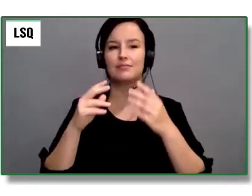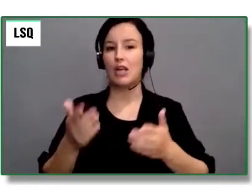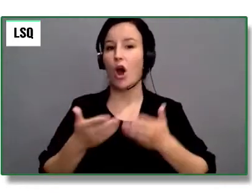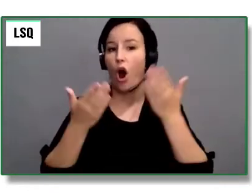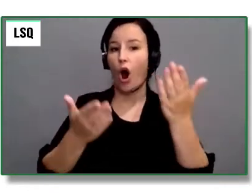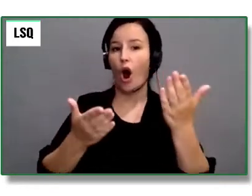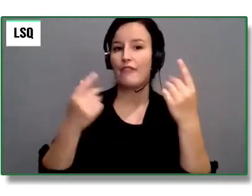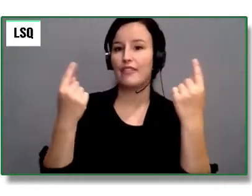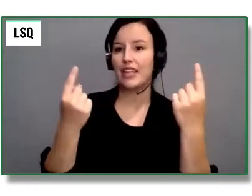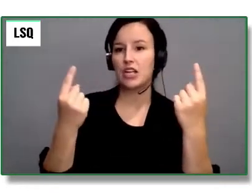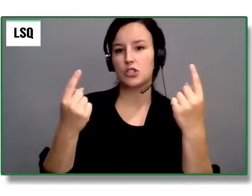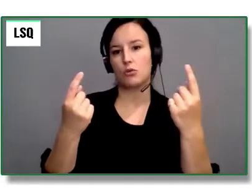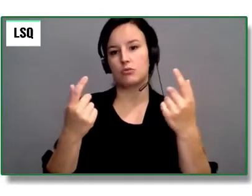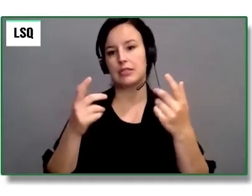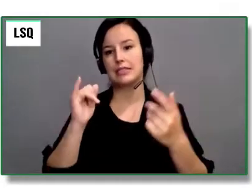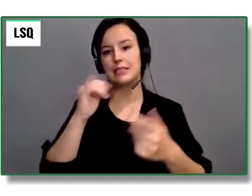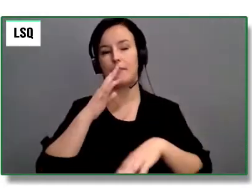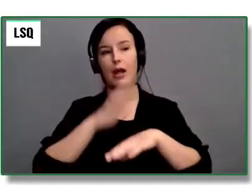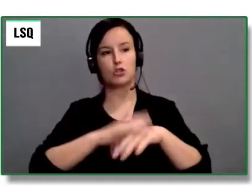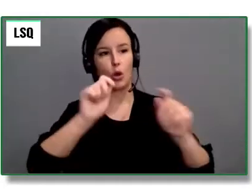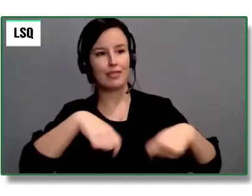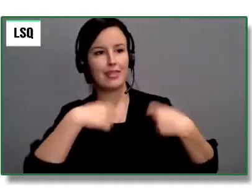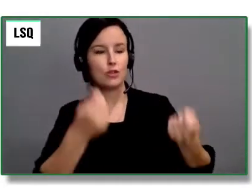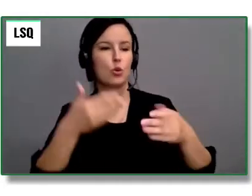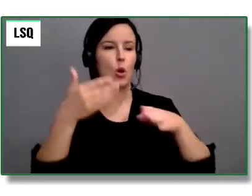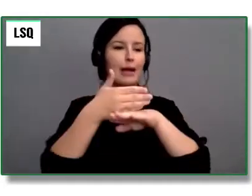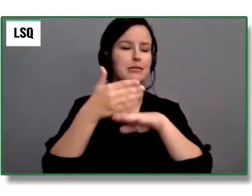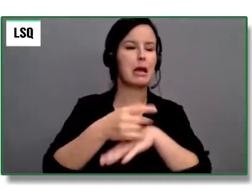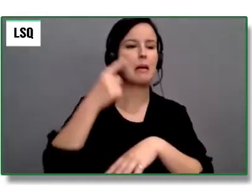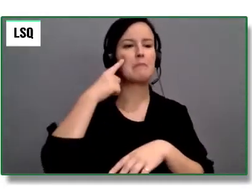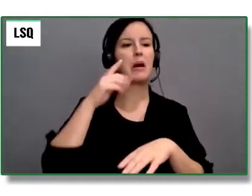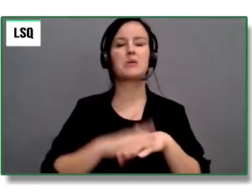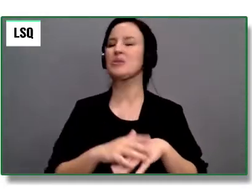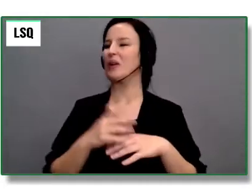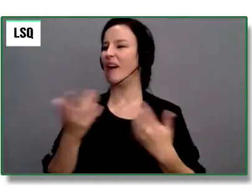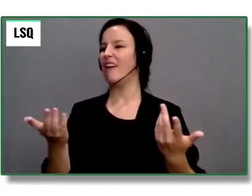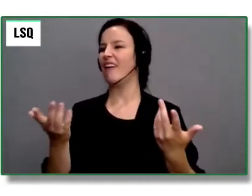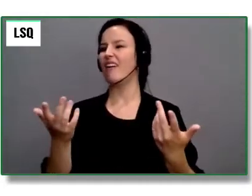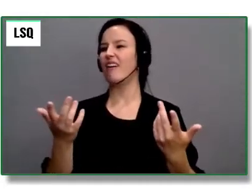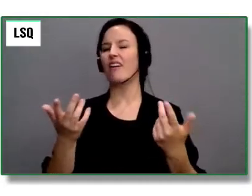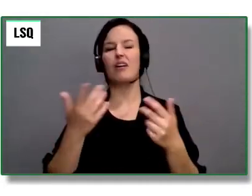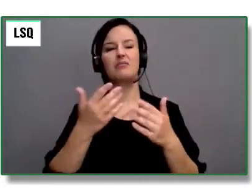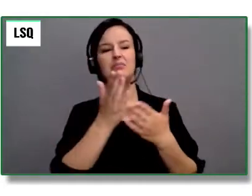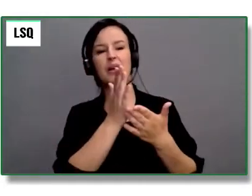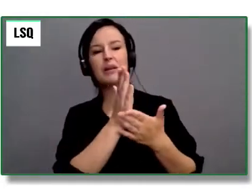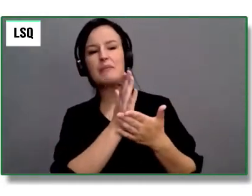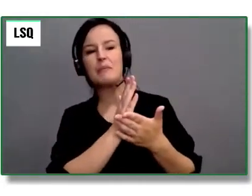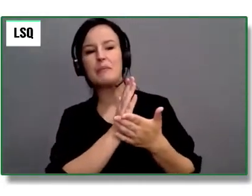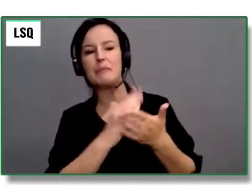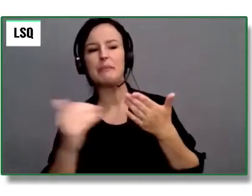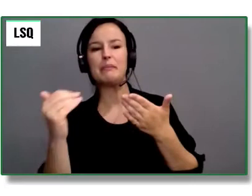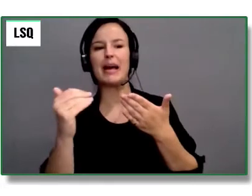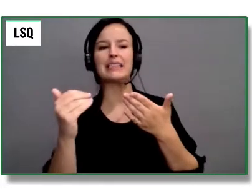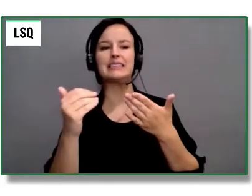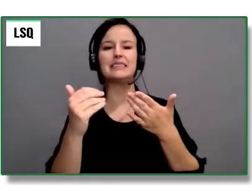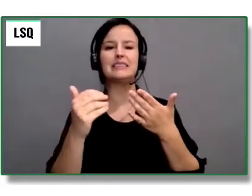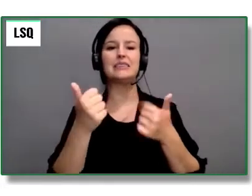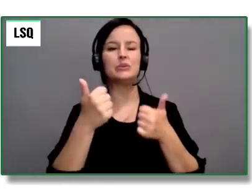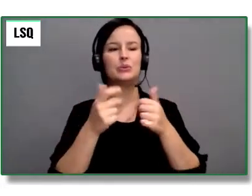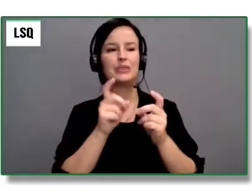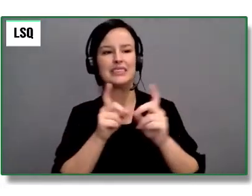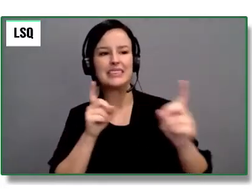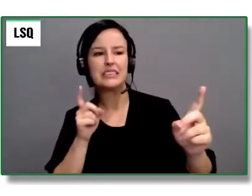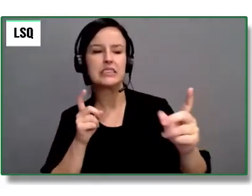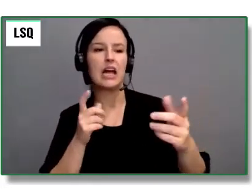Quand on parle de nature d'accessibilité, je pense que beaucoup de gens pensent à accéder à une partie à distance ou virtuellement chez